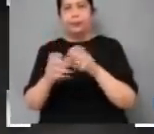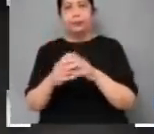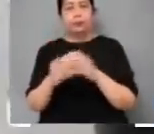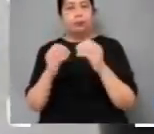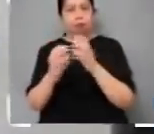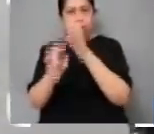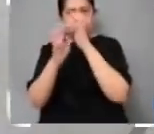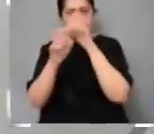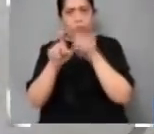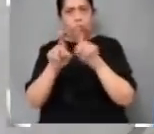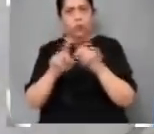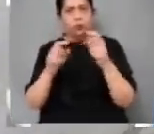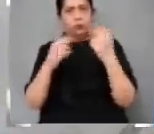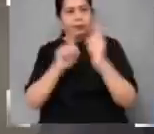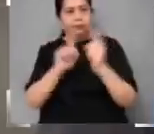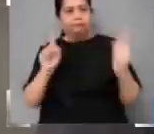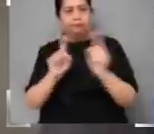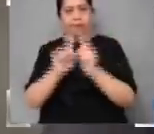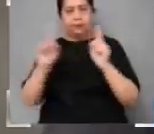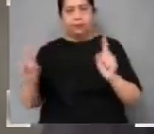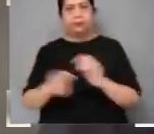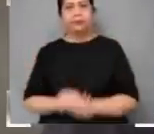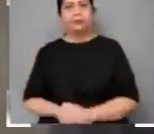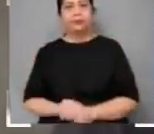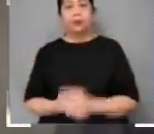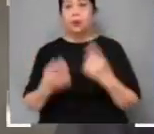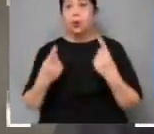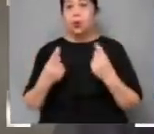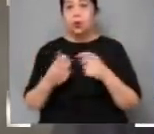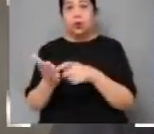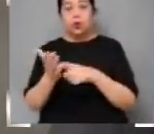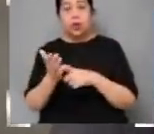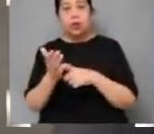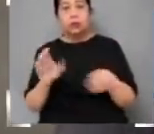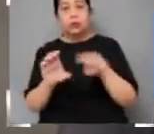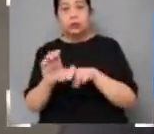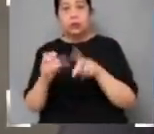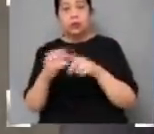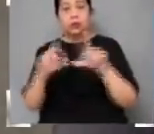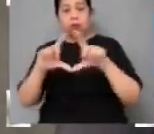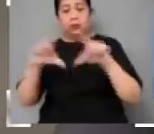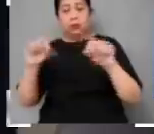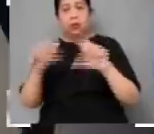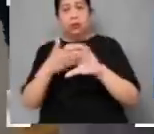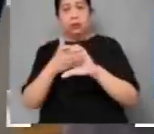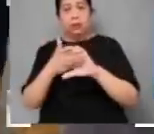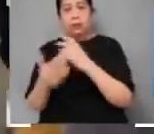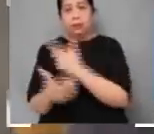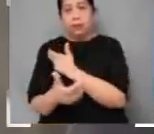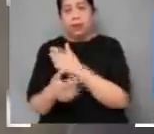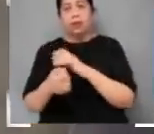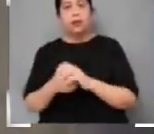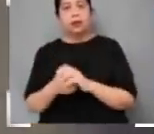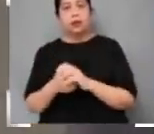ang minimum health protocol. Ang hinahanap po nating requirement sa mga pasahero ay ang vaccine card o yung pong back cert na inuutos din